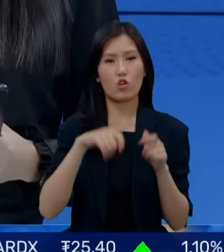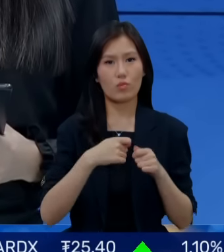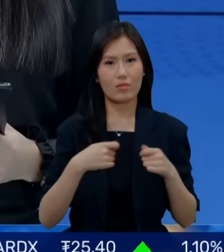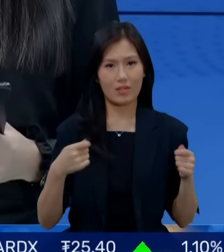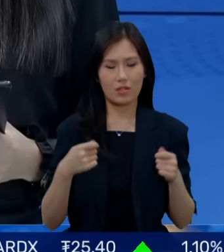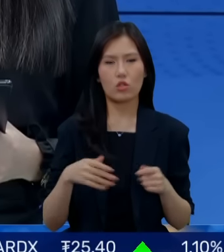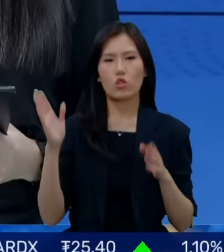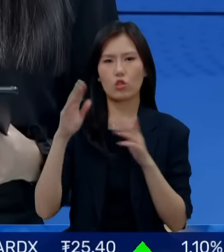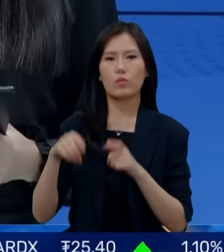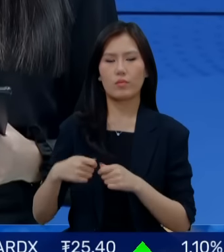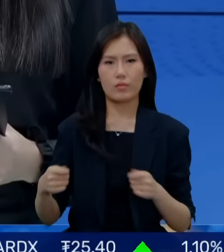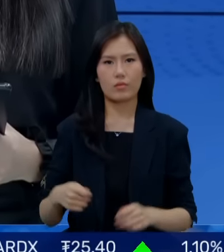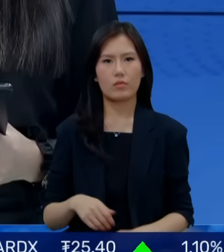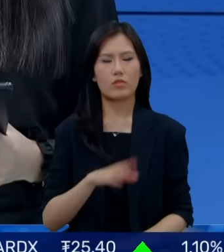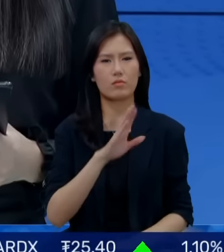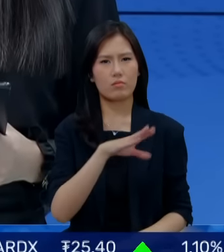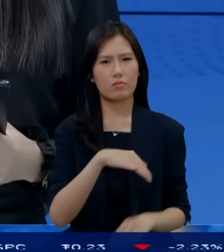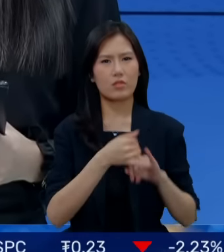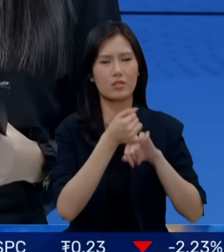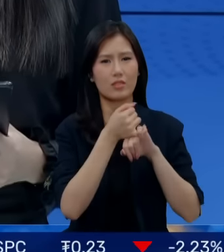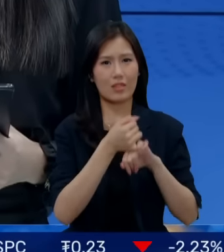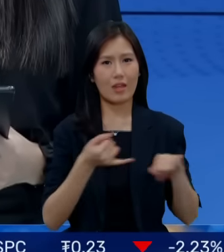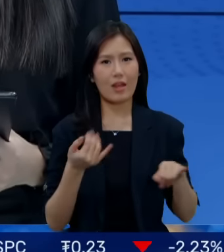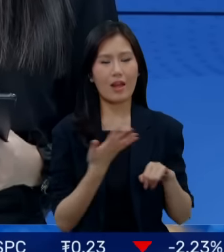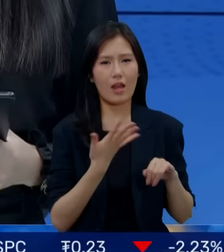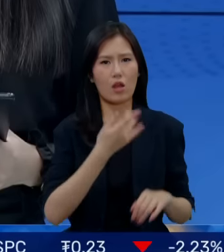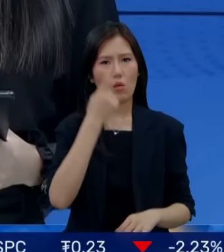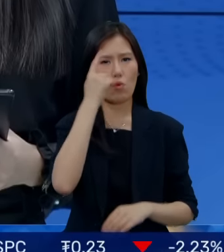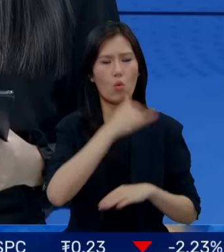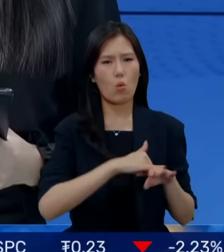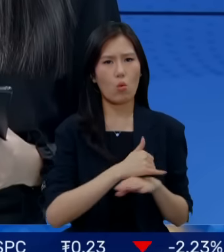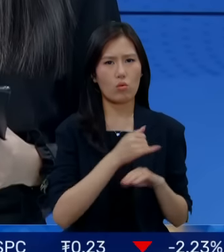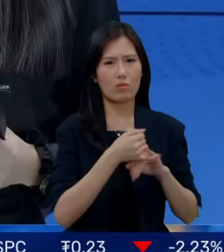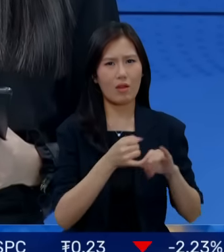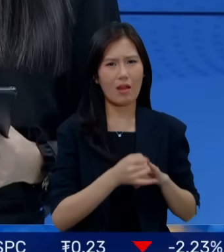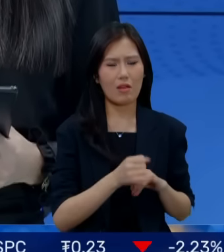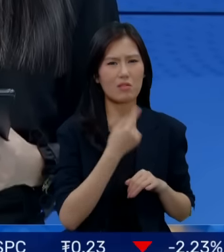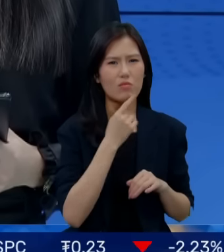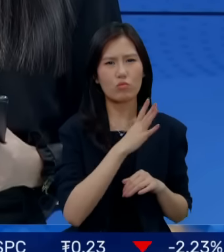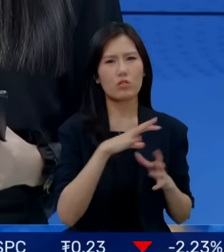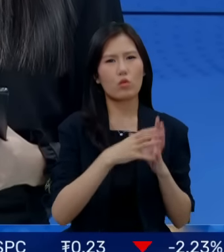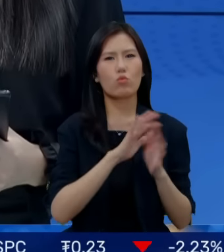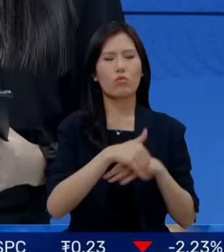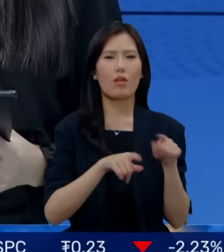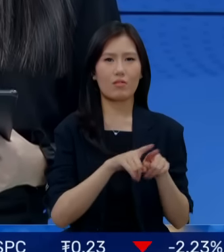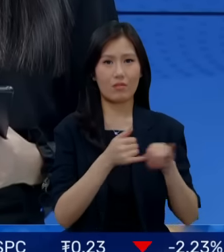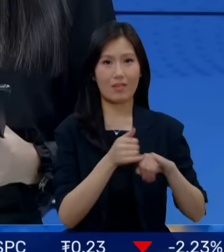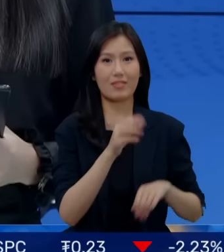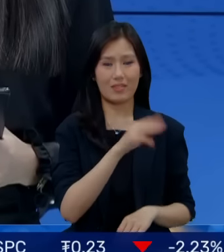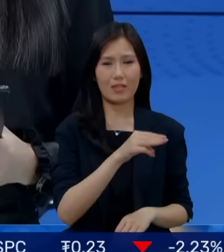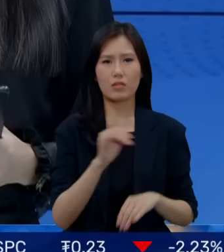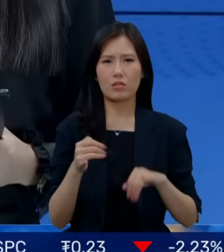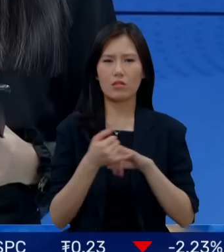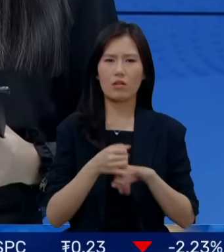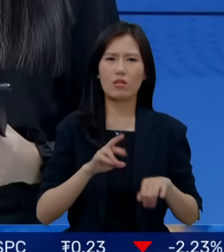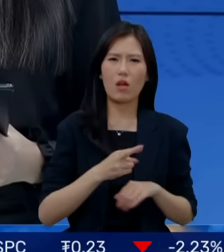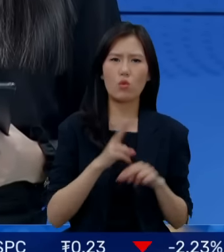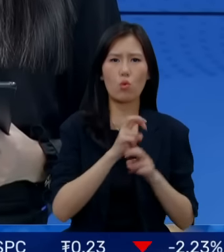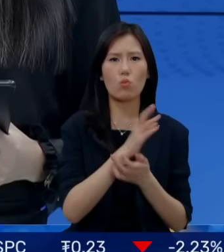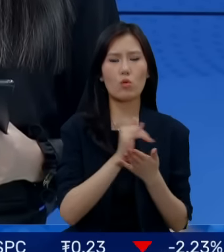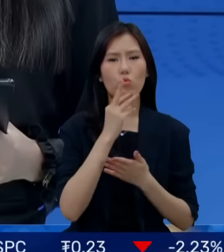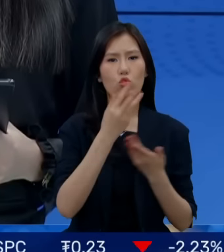Тэгэхээр ер нь яг салхилт бол манай Монгол улс төдийгүй дэлхийд дахны томоохон асуудлуудын нэг болоод байна шүү дээ. Энэ талаар хийгдсэн судалгаанууд байд юм уу? Энэ талаар мэдээлэл